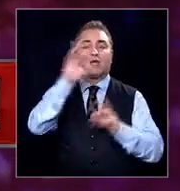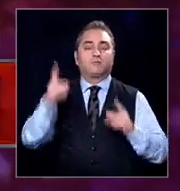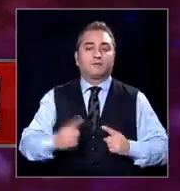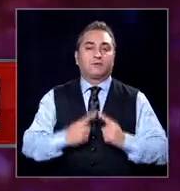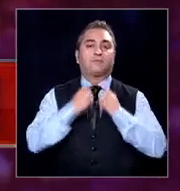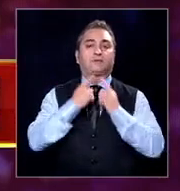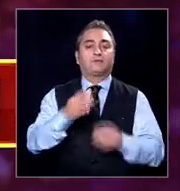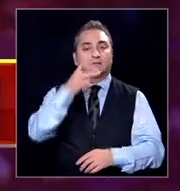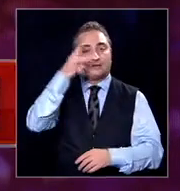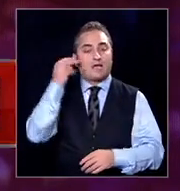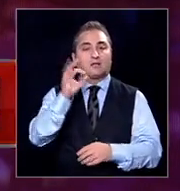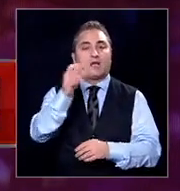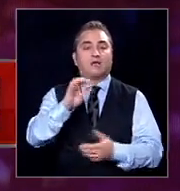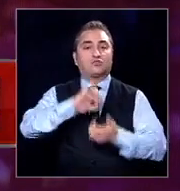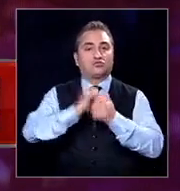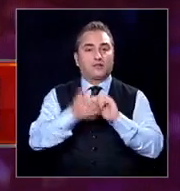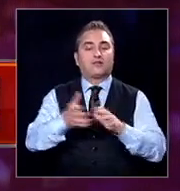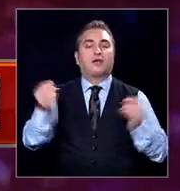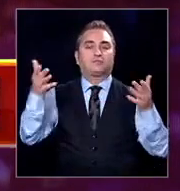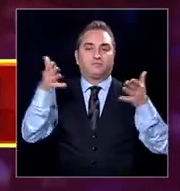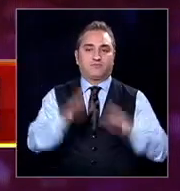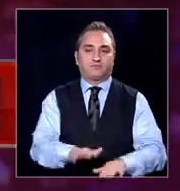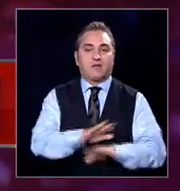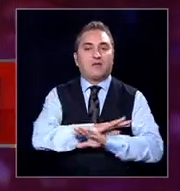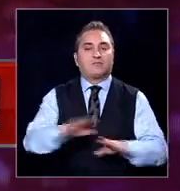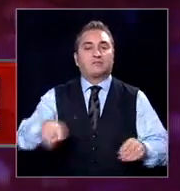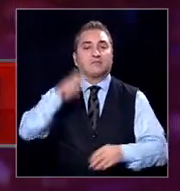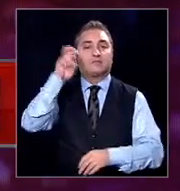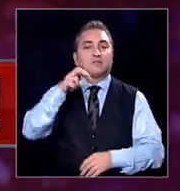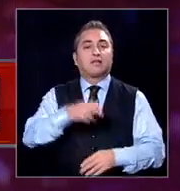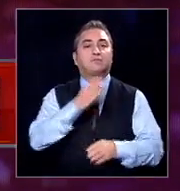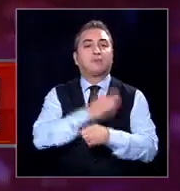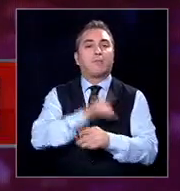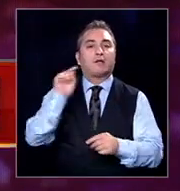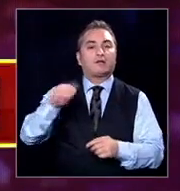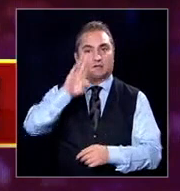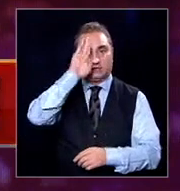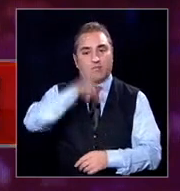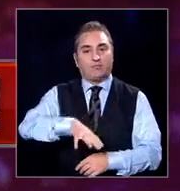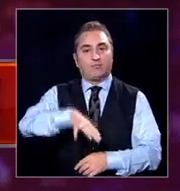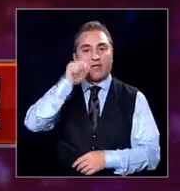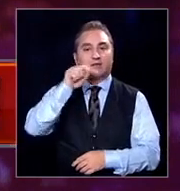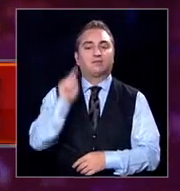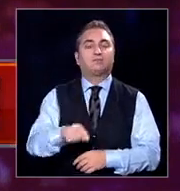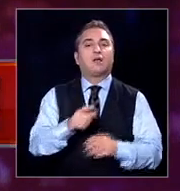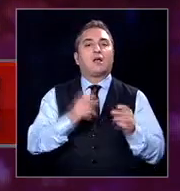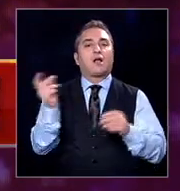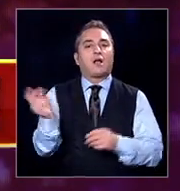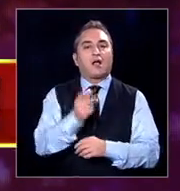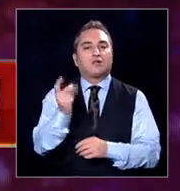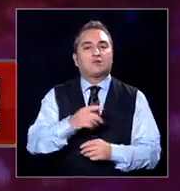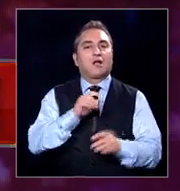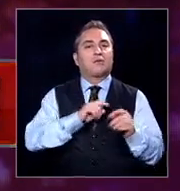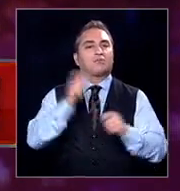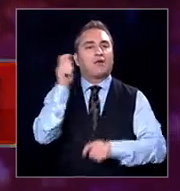sahte altın çetesi çökertildi. 8 şehirde düzenlenen İstanbul merkezi operasyonda kaçak atölyelere baskın